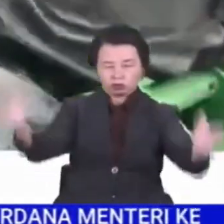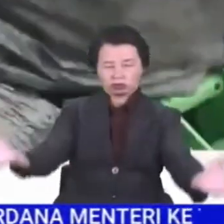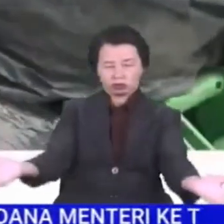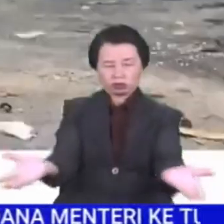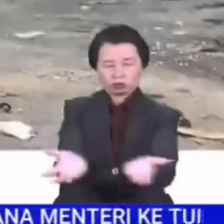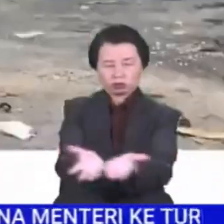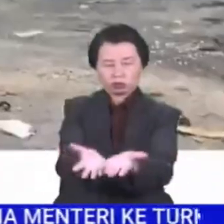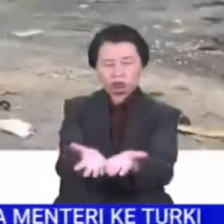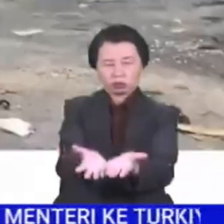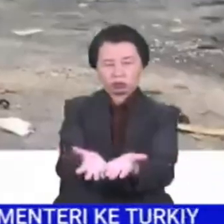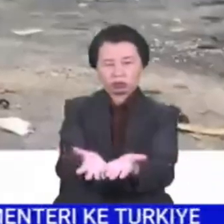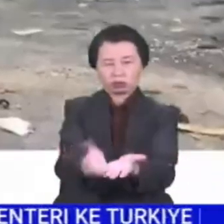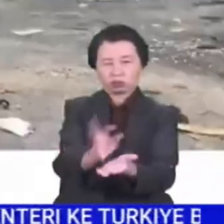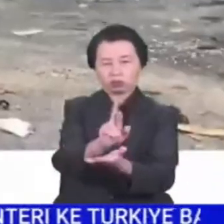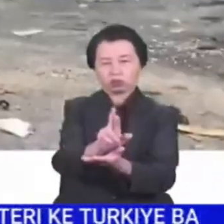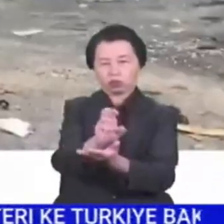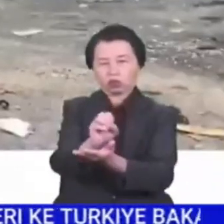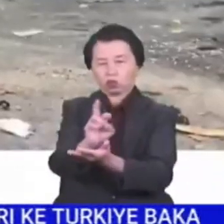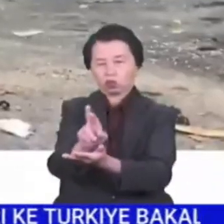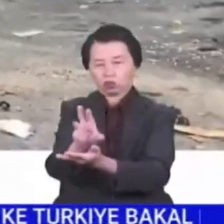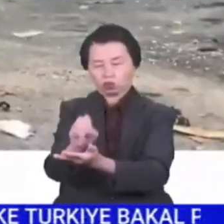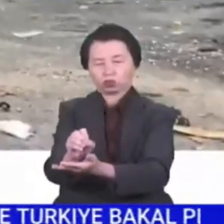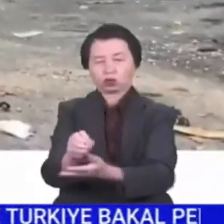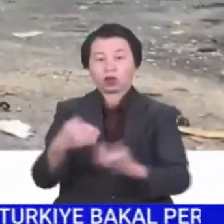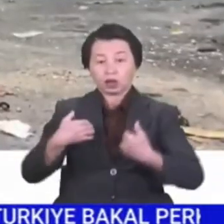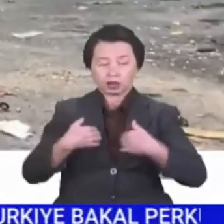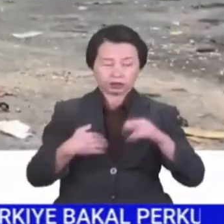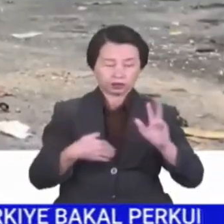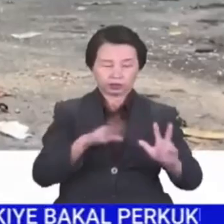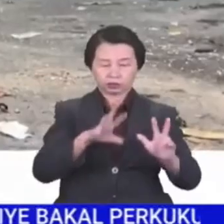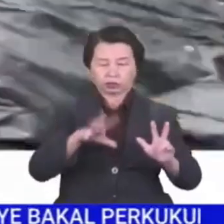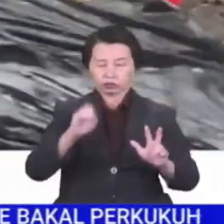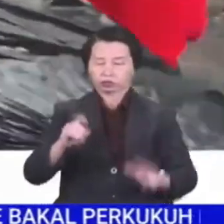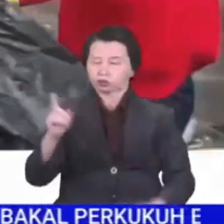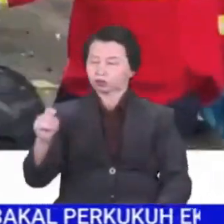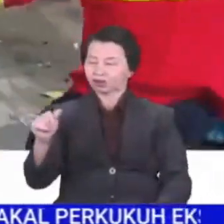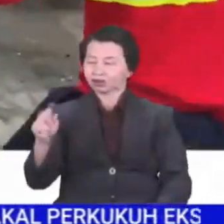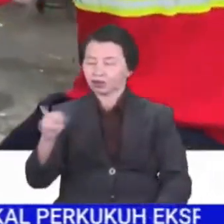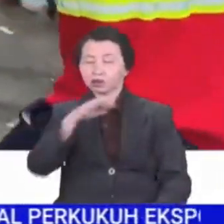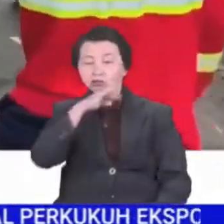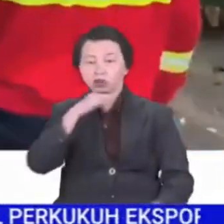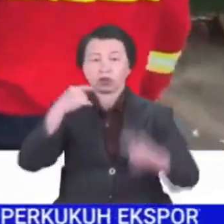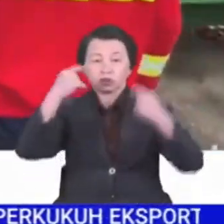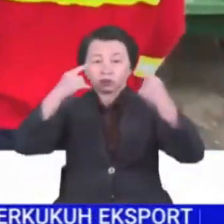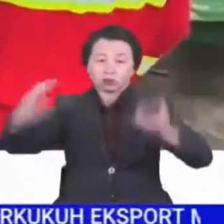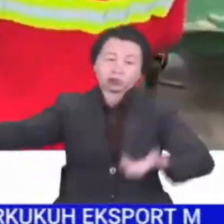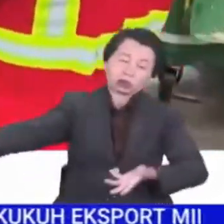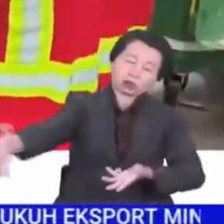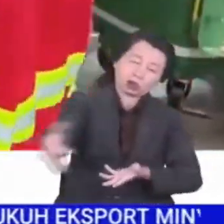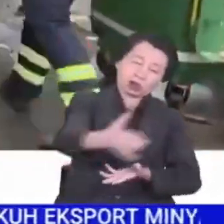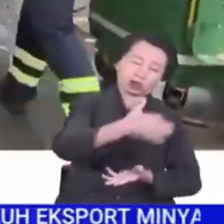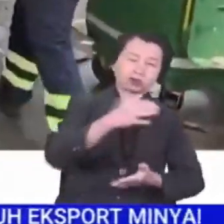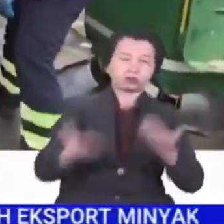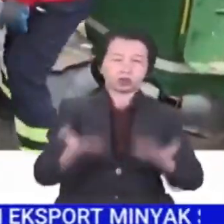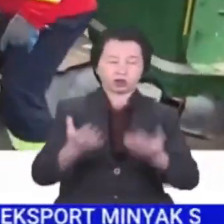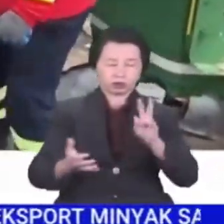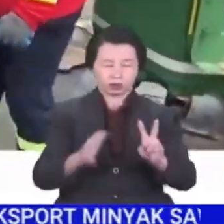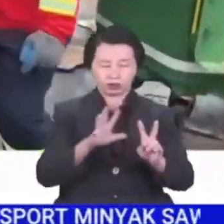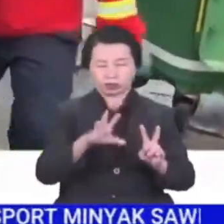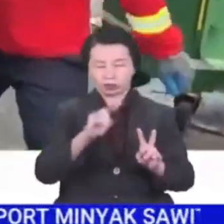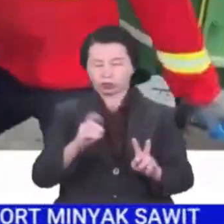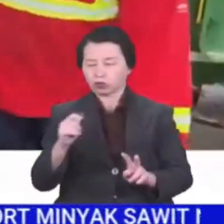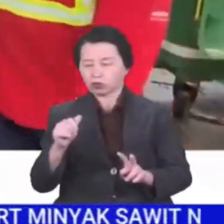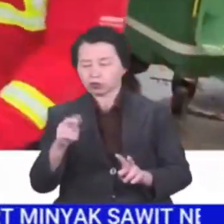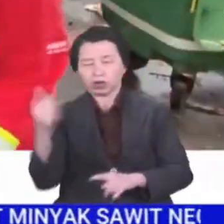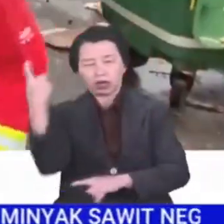di kawasan berkenaan. Difahamkan, 350 tan sampah sehari berjaya dikutip berbanding 250 tan